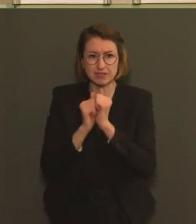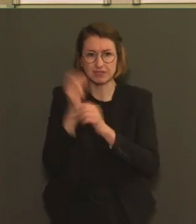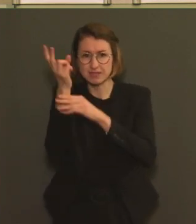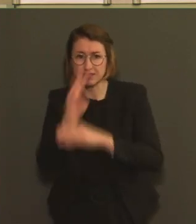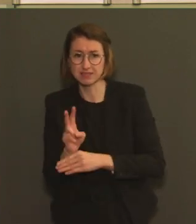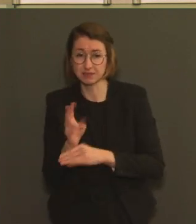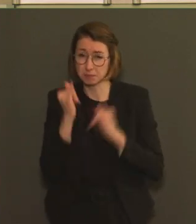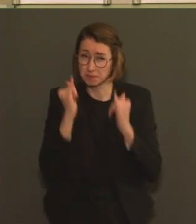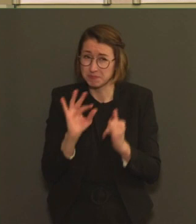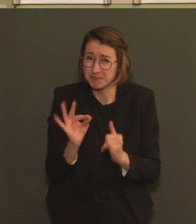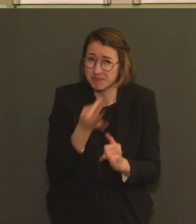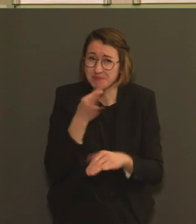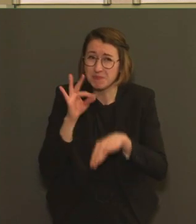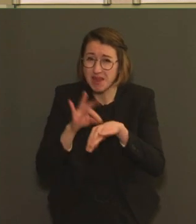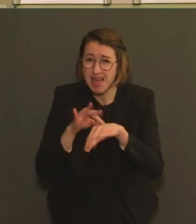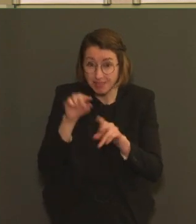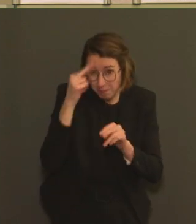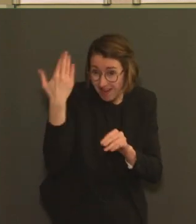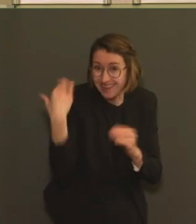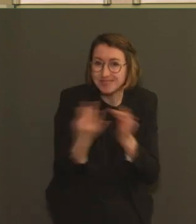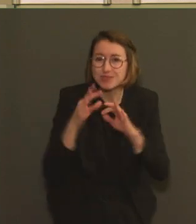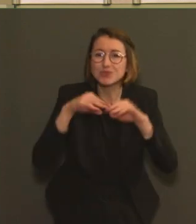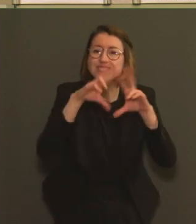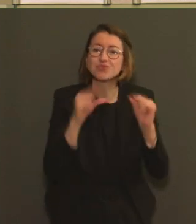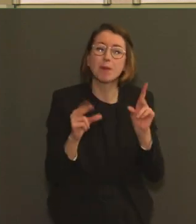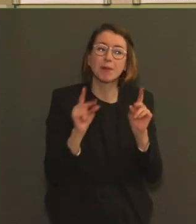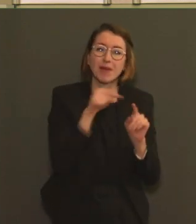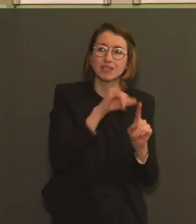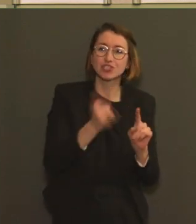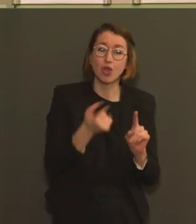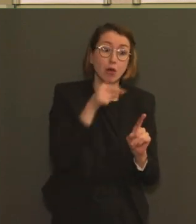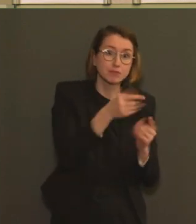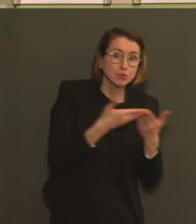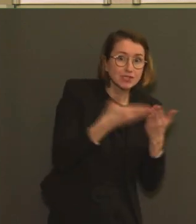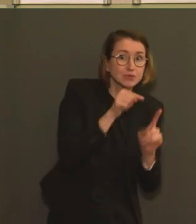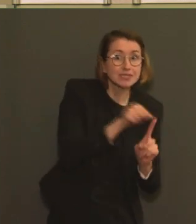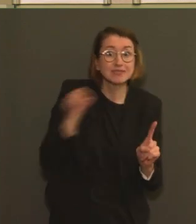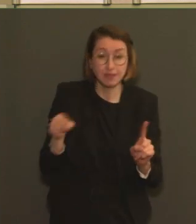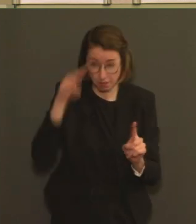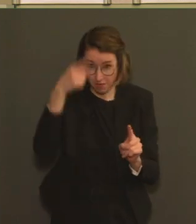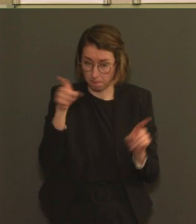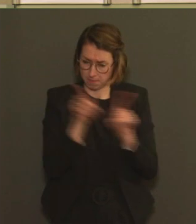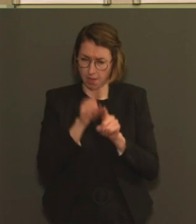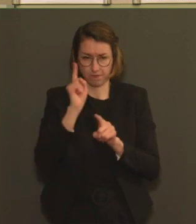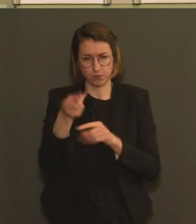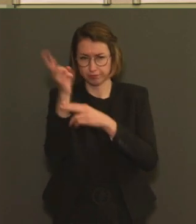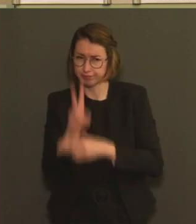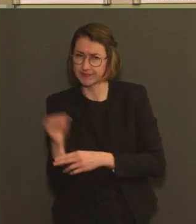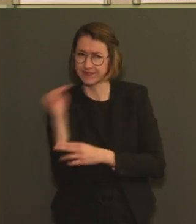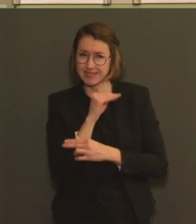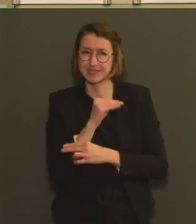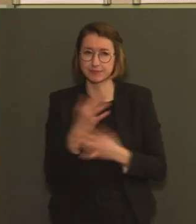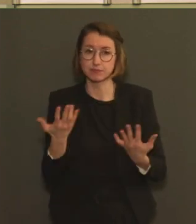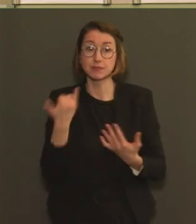décrit aujourd'hui. Il est clair que si vous avez des symptômes prononcés sévères, plus graves, c'est un médecin et ou